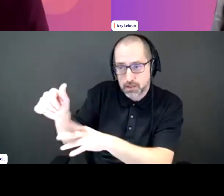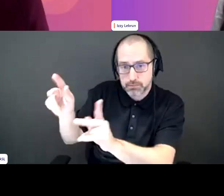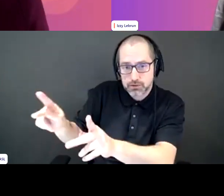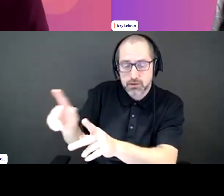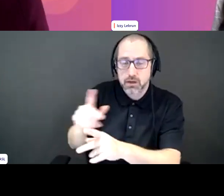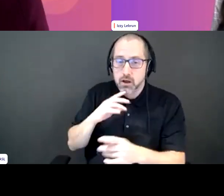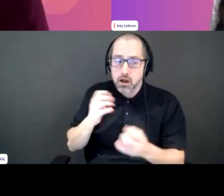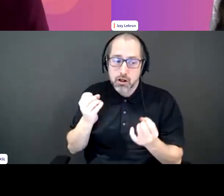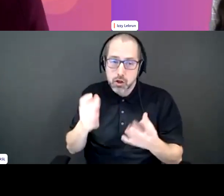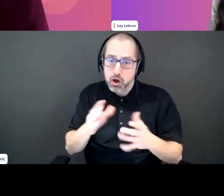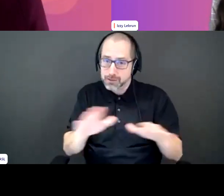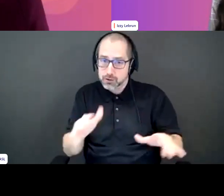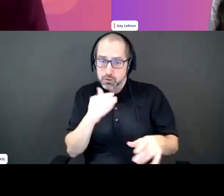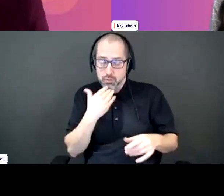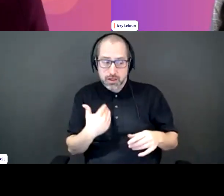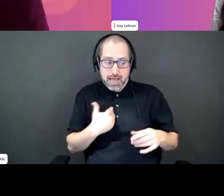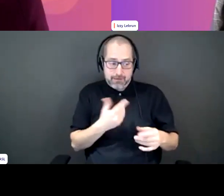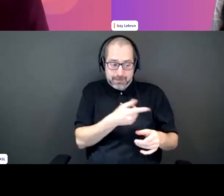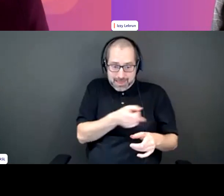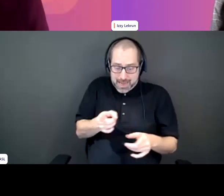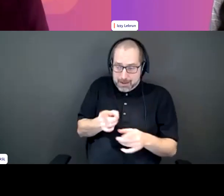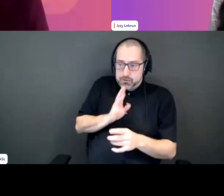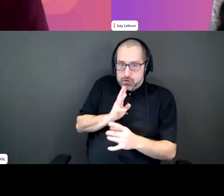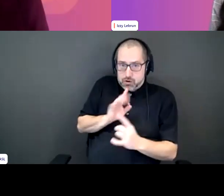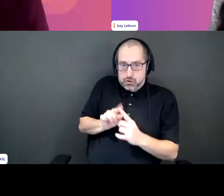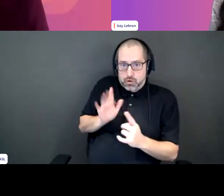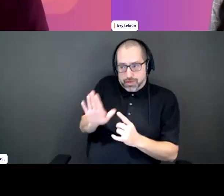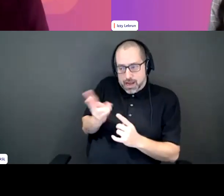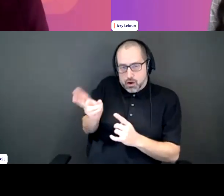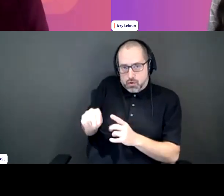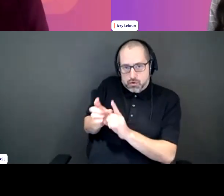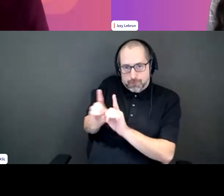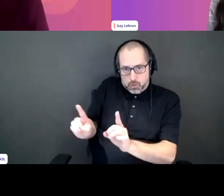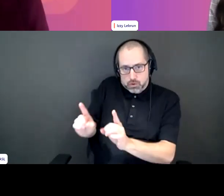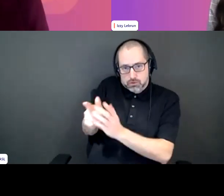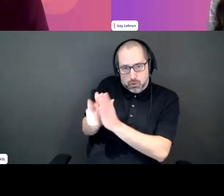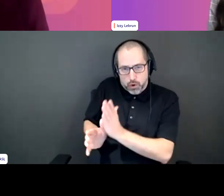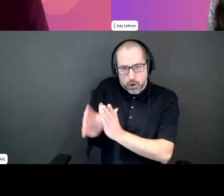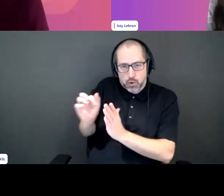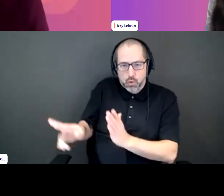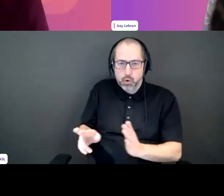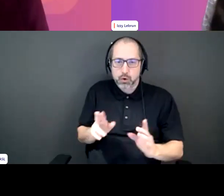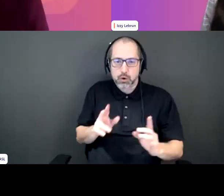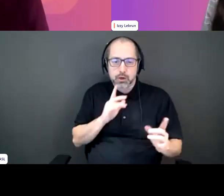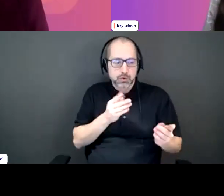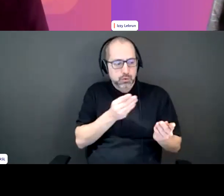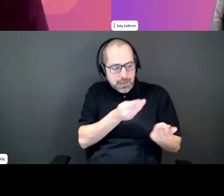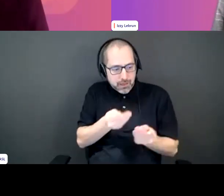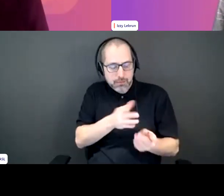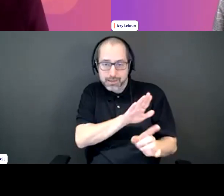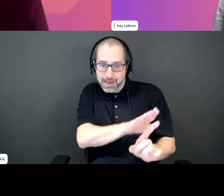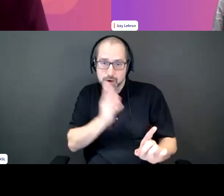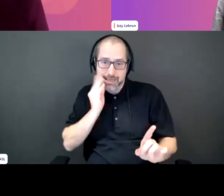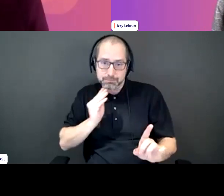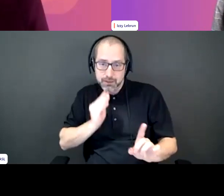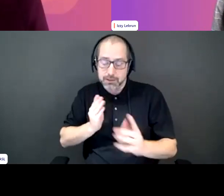que souvent les parents veulent que l'enfant parle à leur propre avocats du divorce ou donc